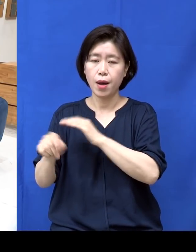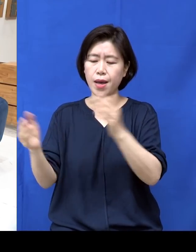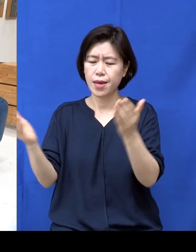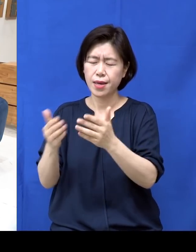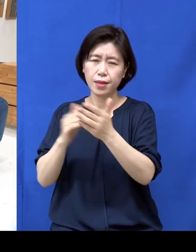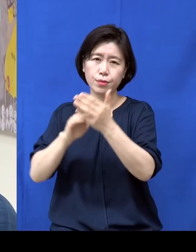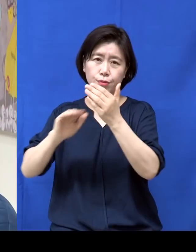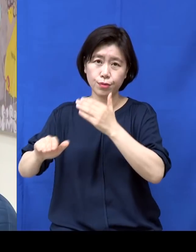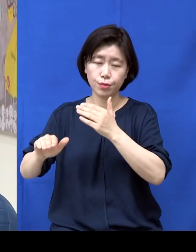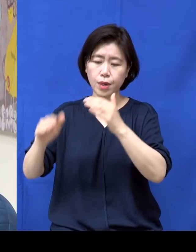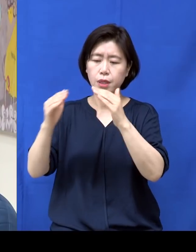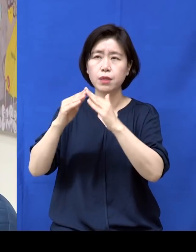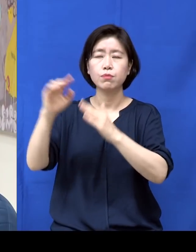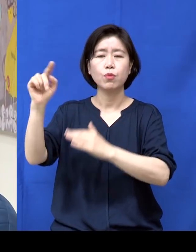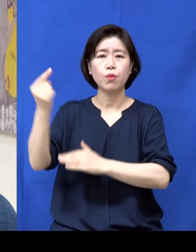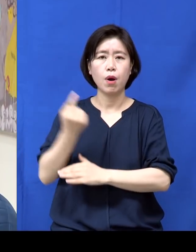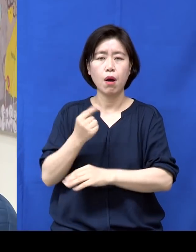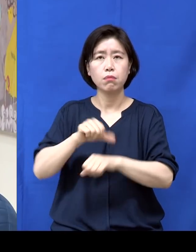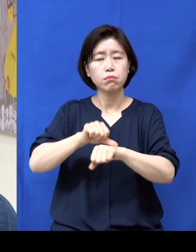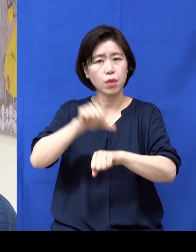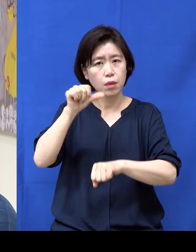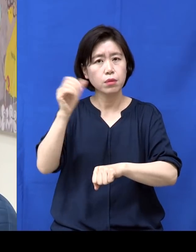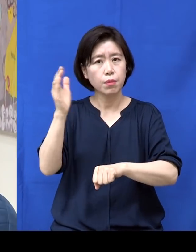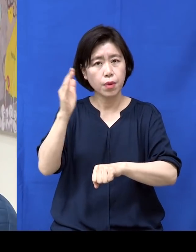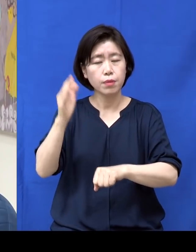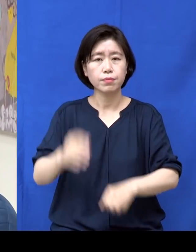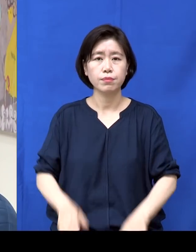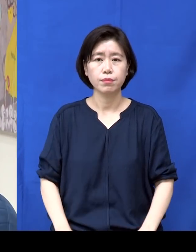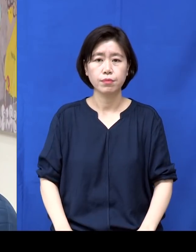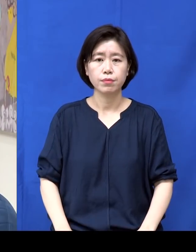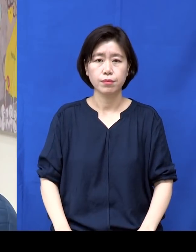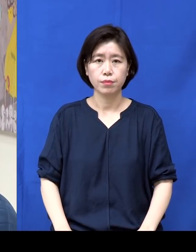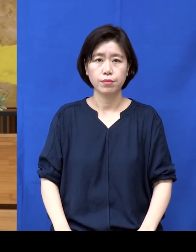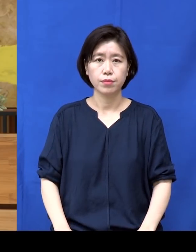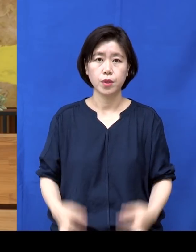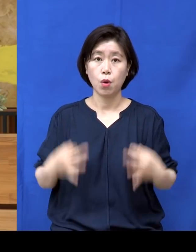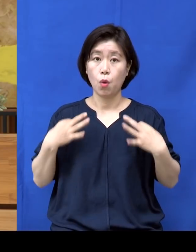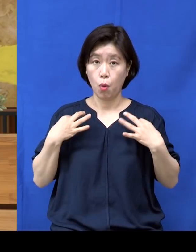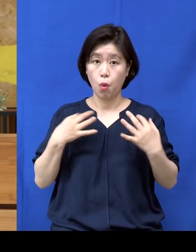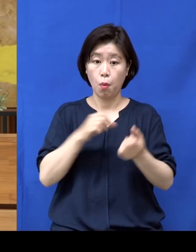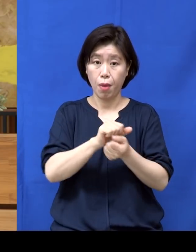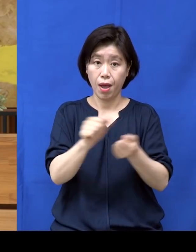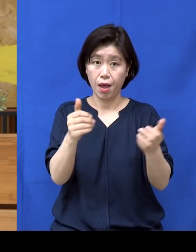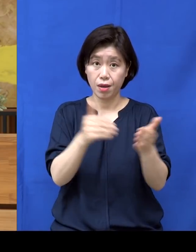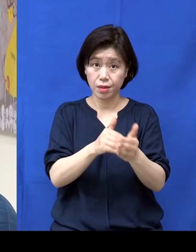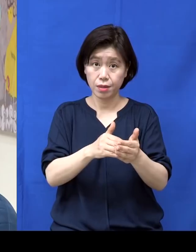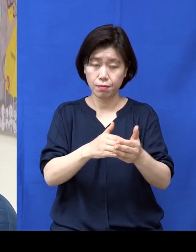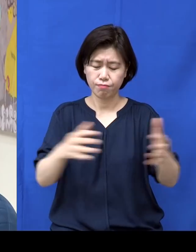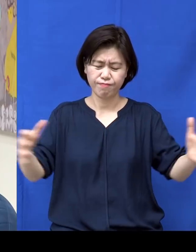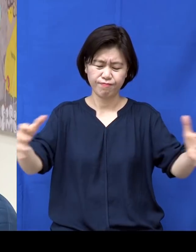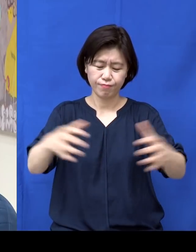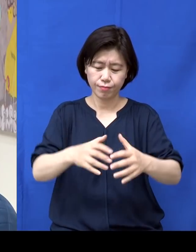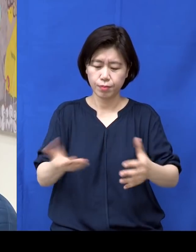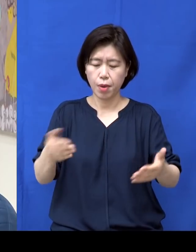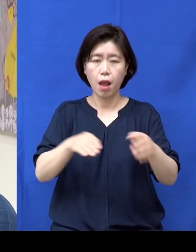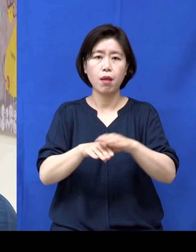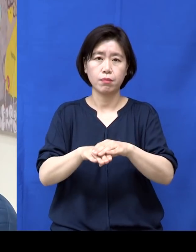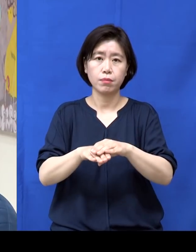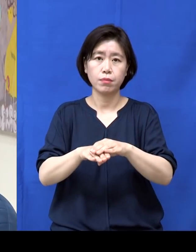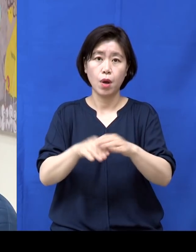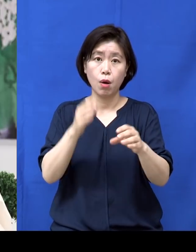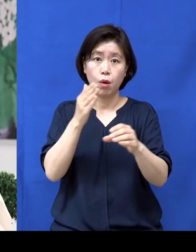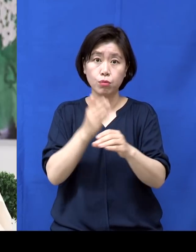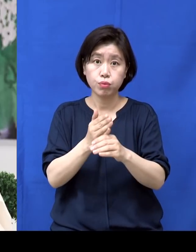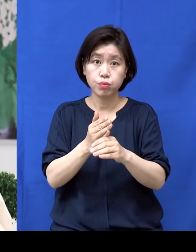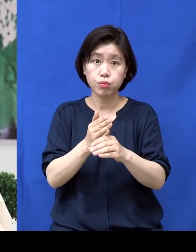퇴근을 해서 이제 저녁 시간을 보내면서 빨래를 개고 있었는데 그때 갑자기 너무 피곤한